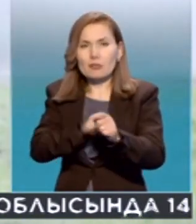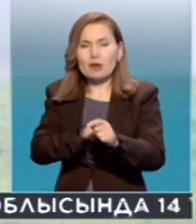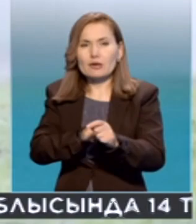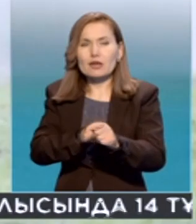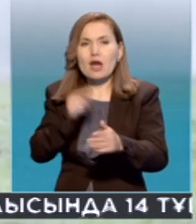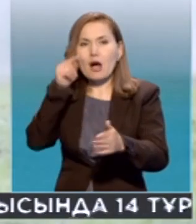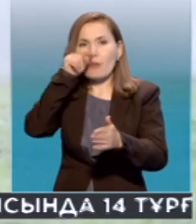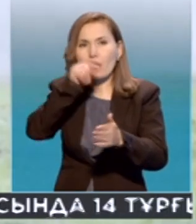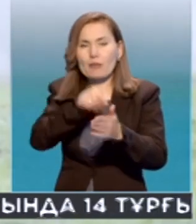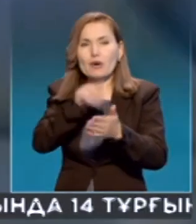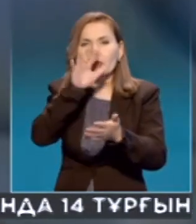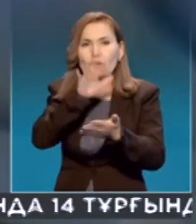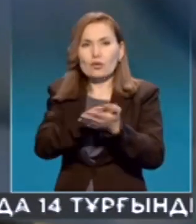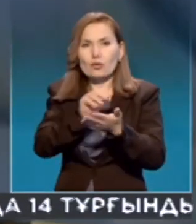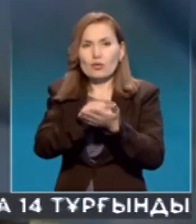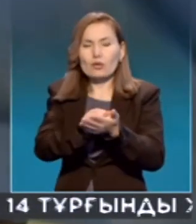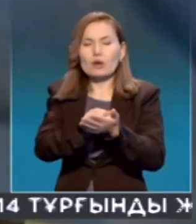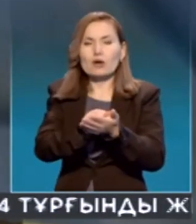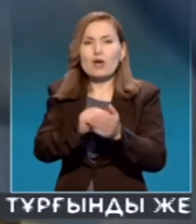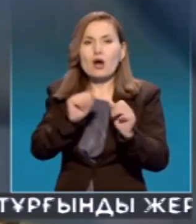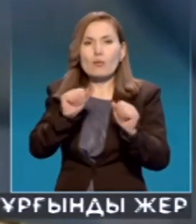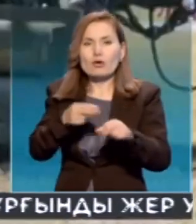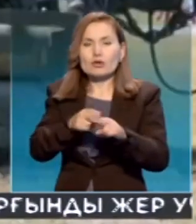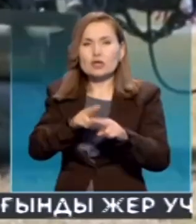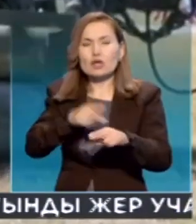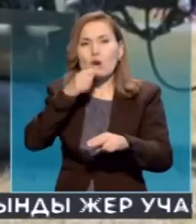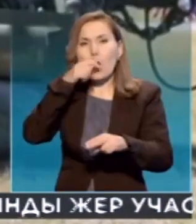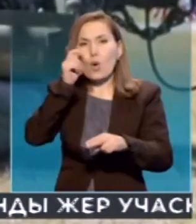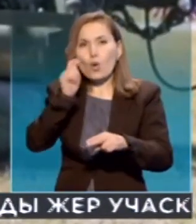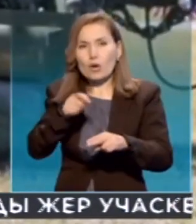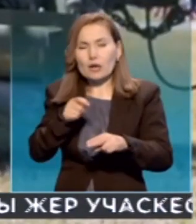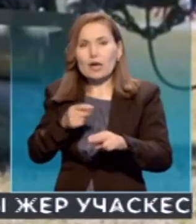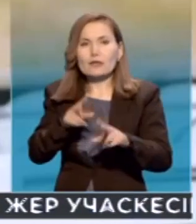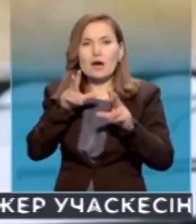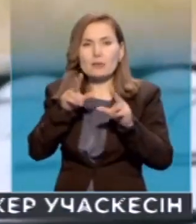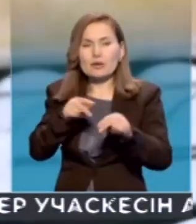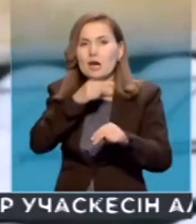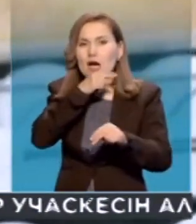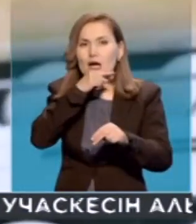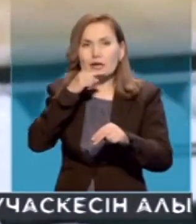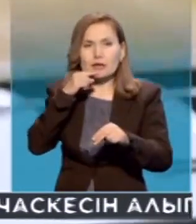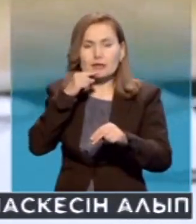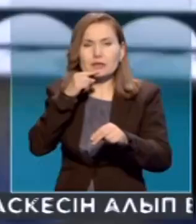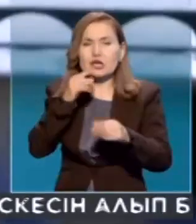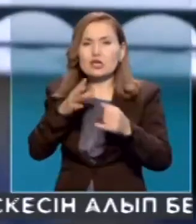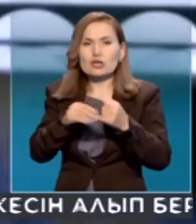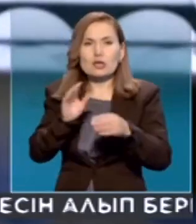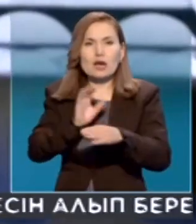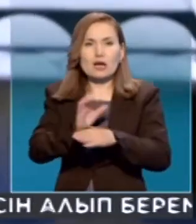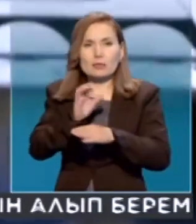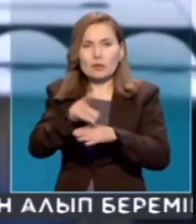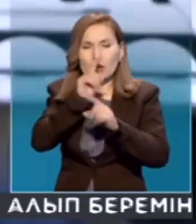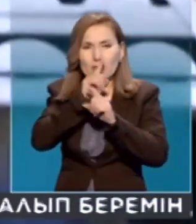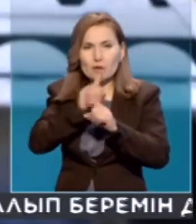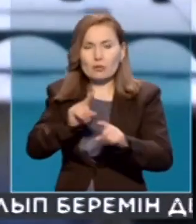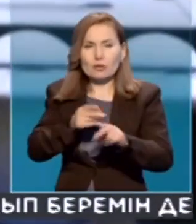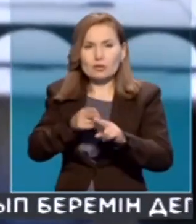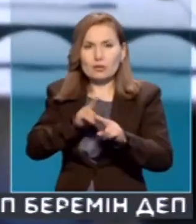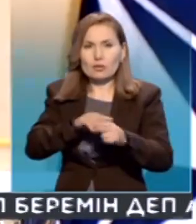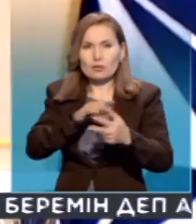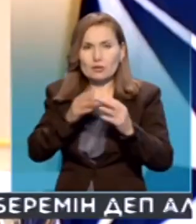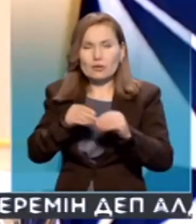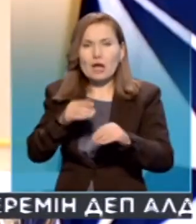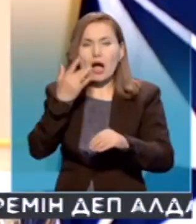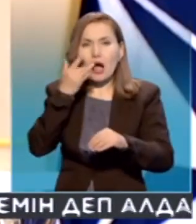алады. Украина бұнымен Ресей жерін атқыламауға сендірген. Сондықтан Вашингтон алыс қашықтыққа арналған қаруды Украинаға жіберуге ақыры